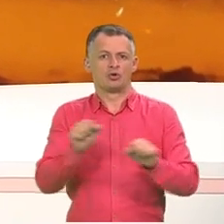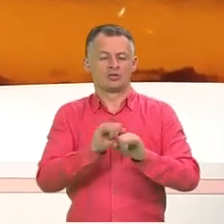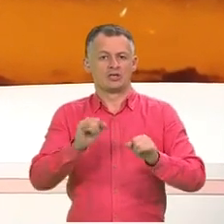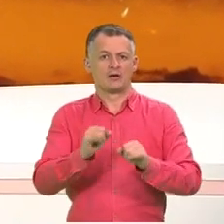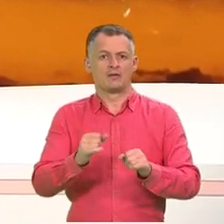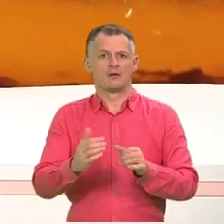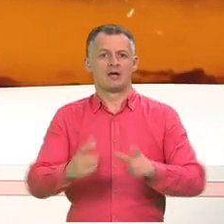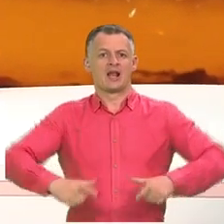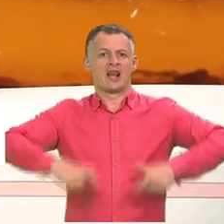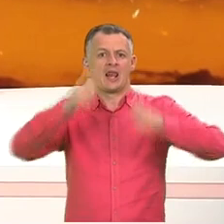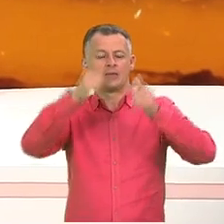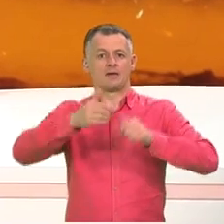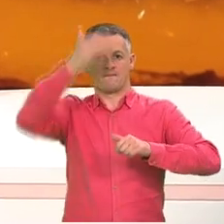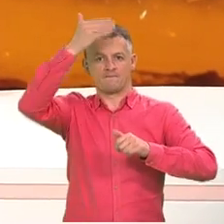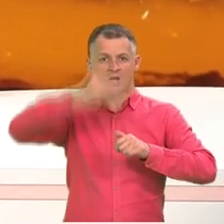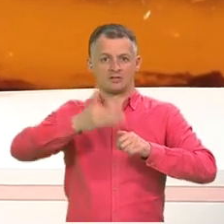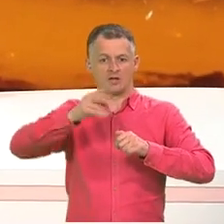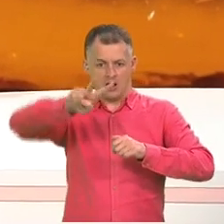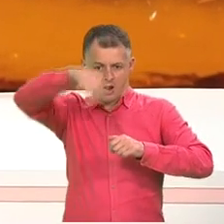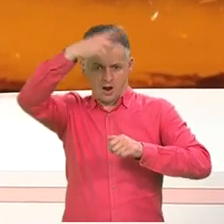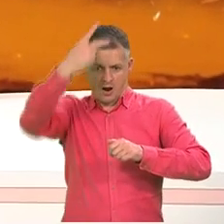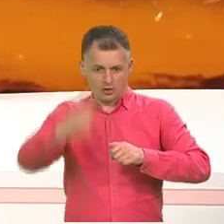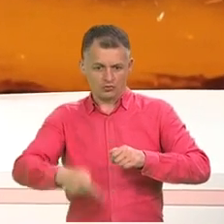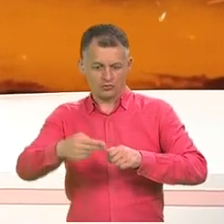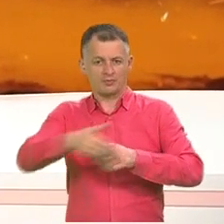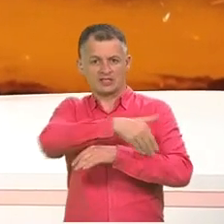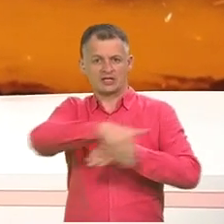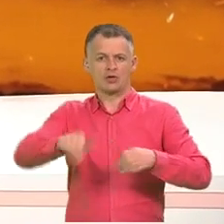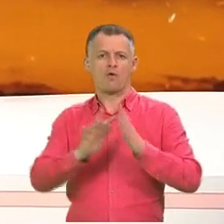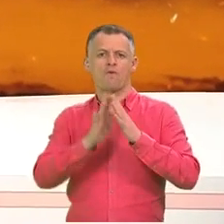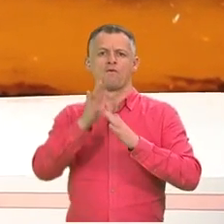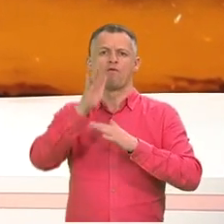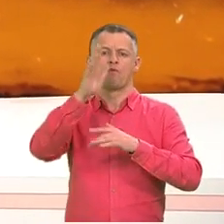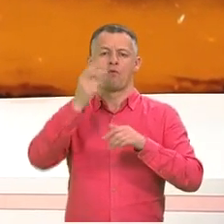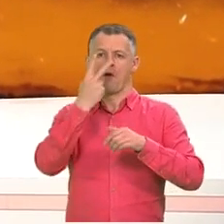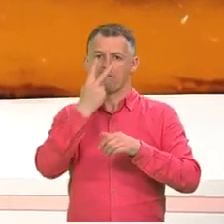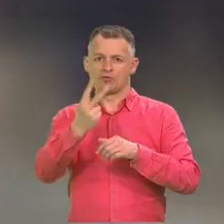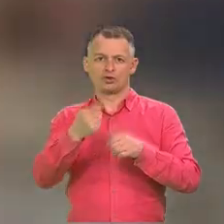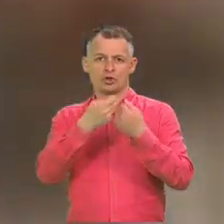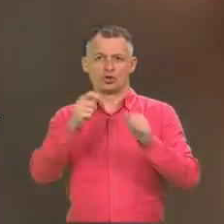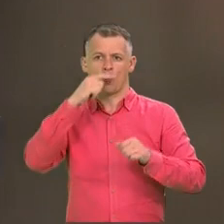cărei fațadă s-a și prăbușit pe șosea. Fumul gros a fost vizibil în tot orașul.